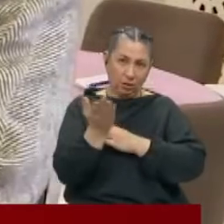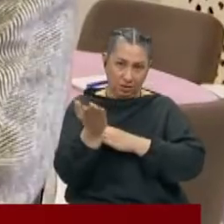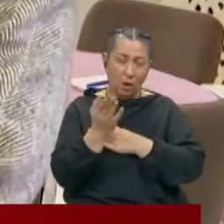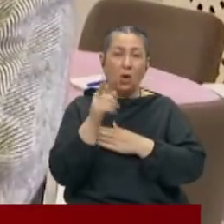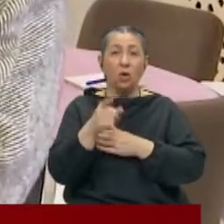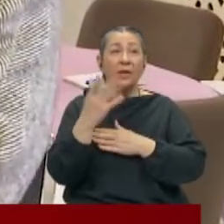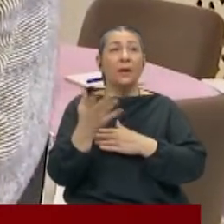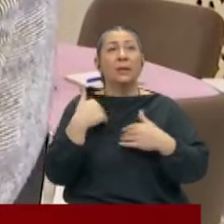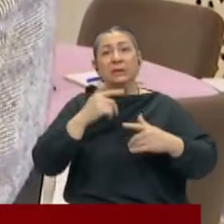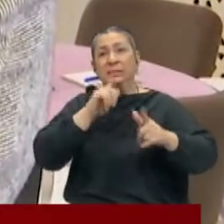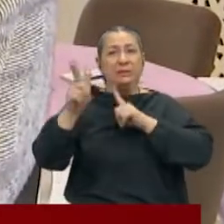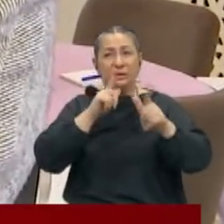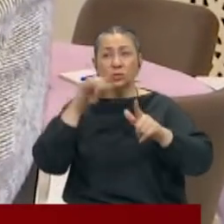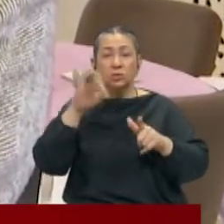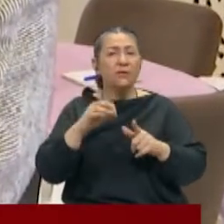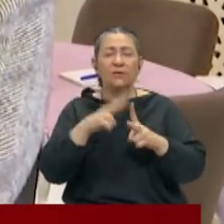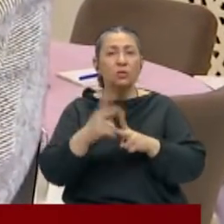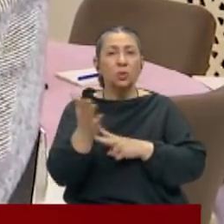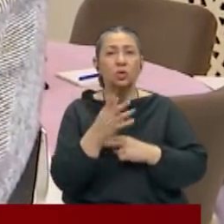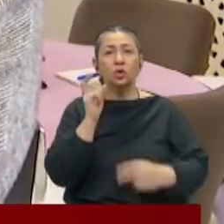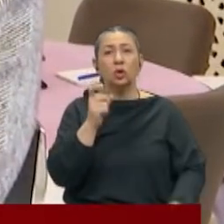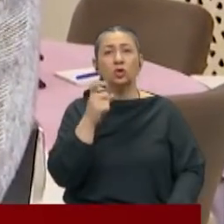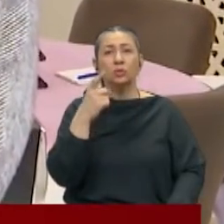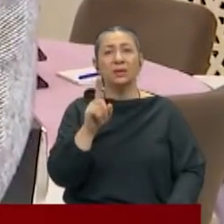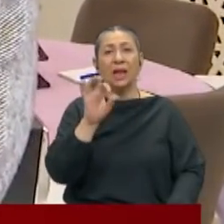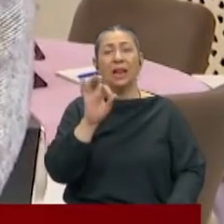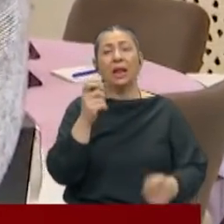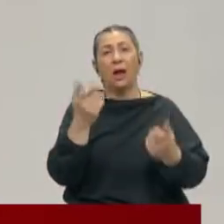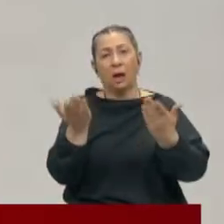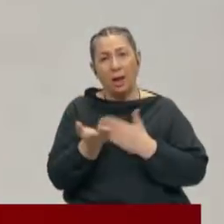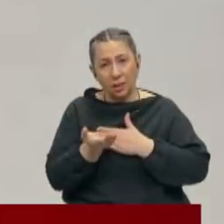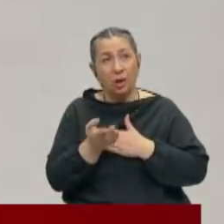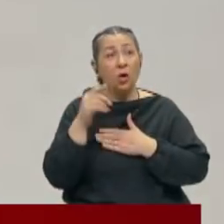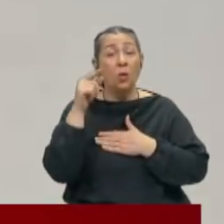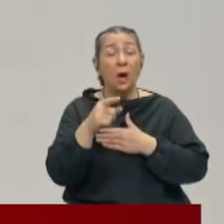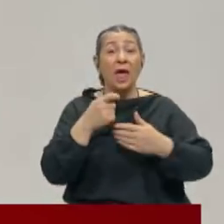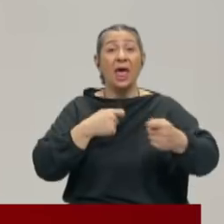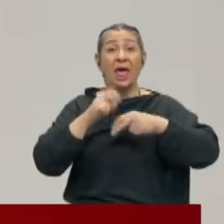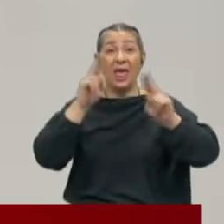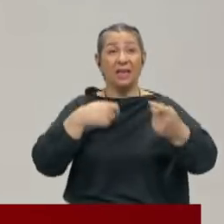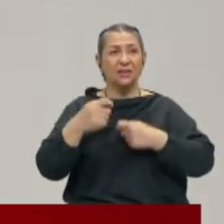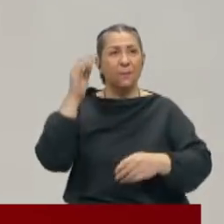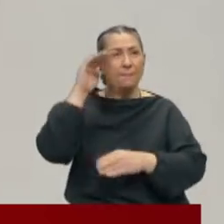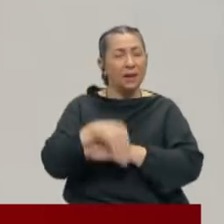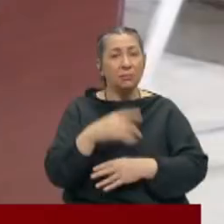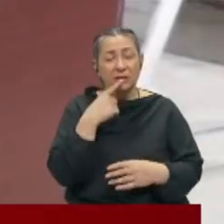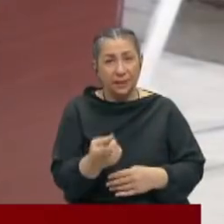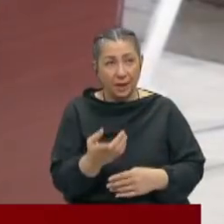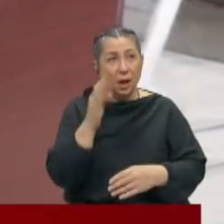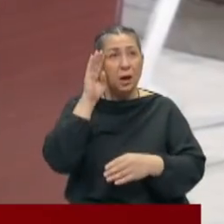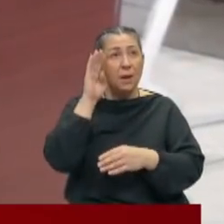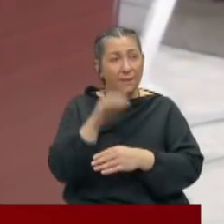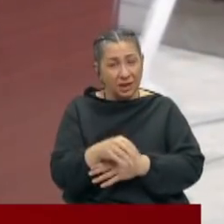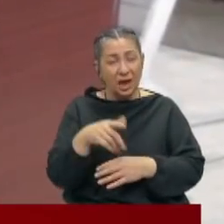Ondan bile varyansın ederdik. Şu anda bu ayki faturam 9050 lira geldi. Bu esnafın batması anlamına geliyor. Battı